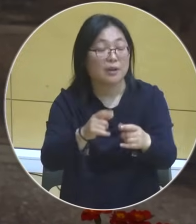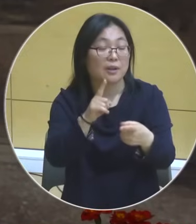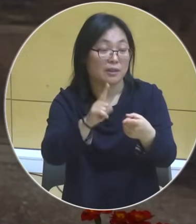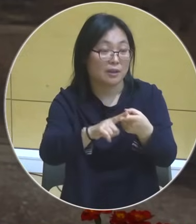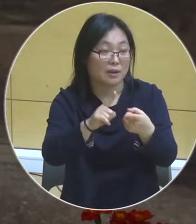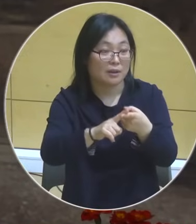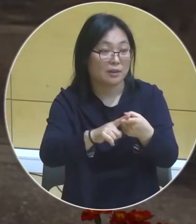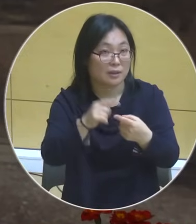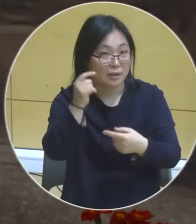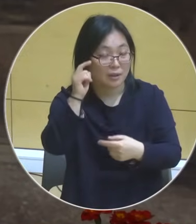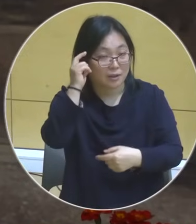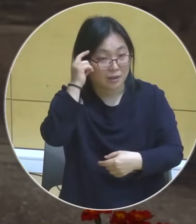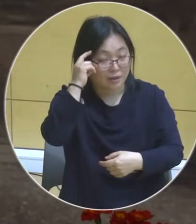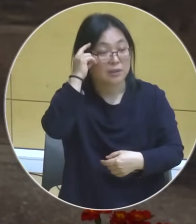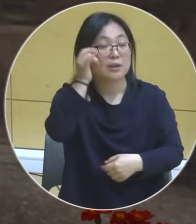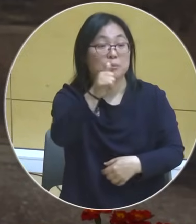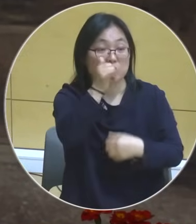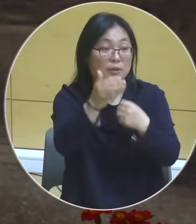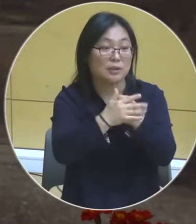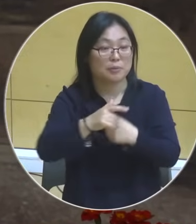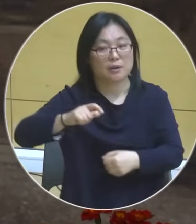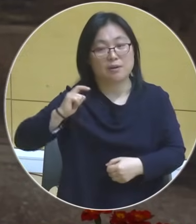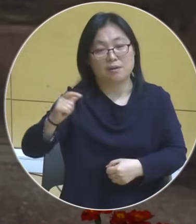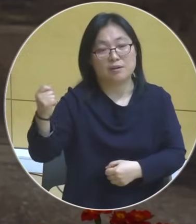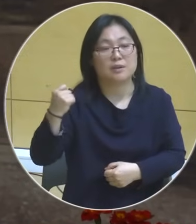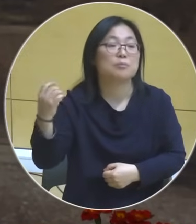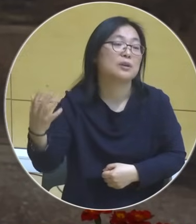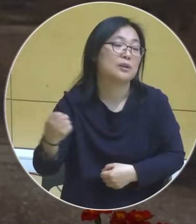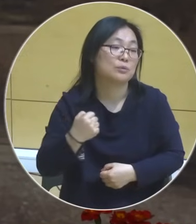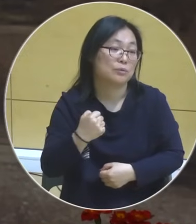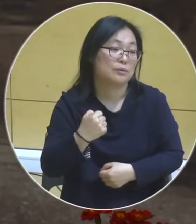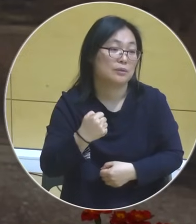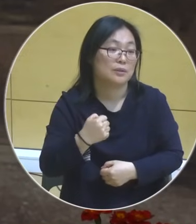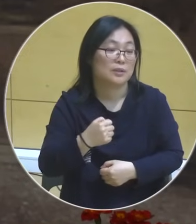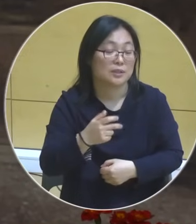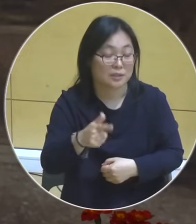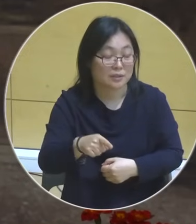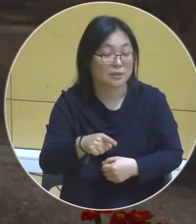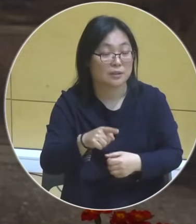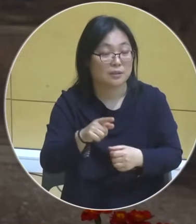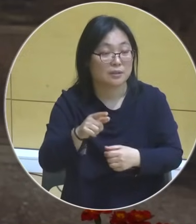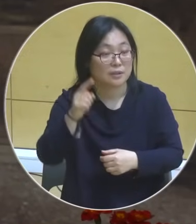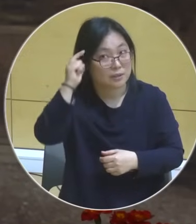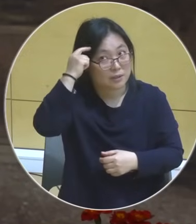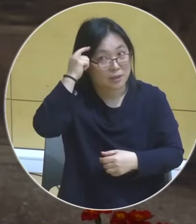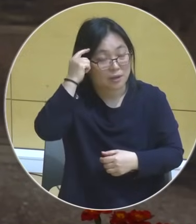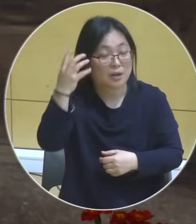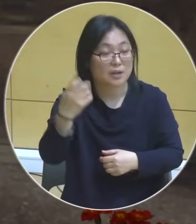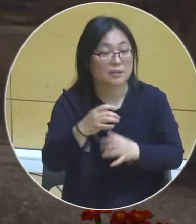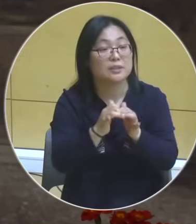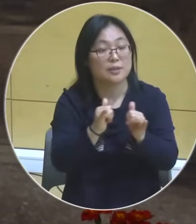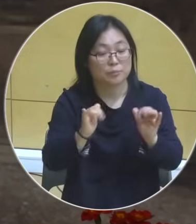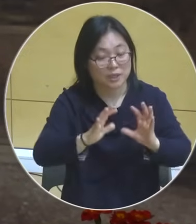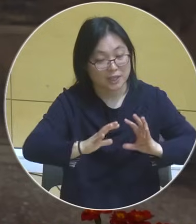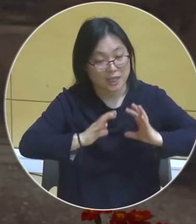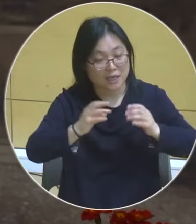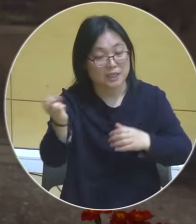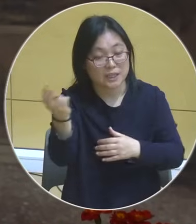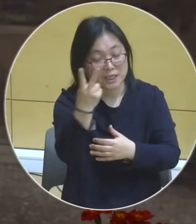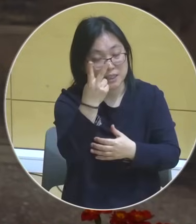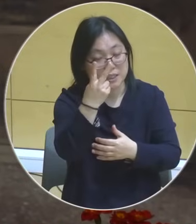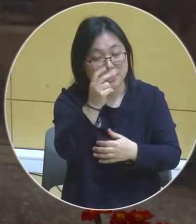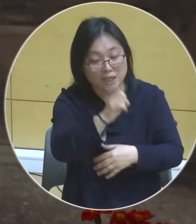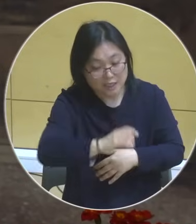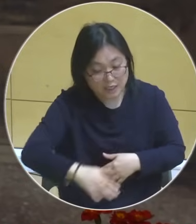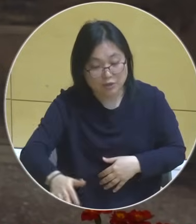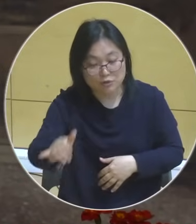있었기 때문에 그들은 강한 힘을 가지고 있다. 그리고 그 정체성을 가진 그들이 어쩌면 나라를 다시 또